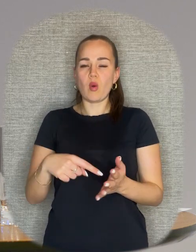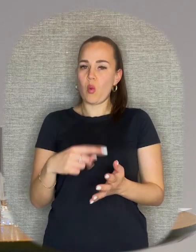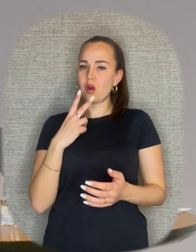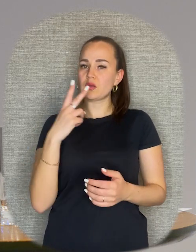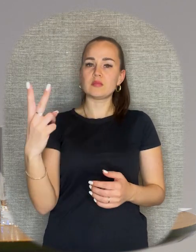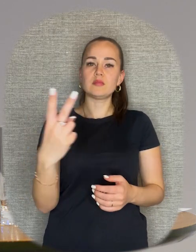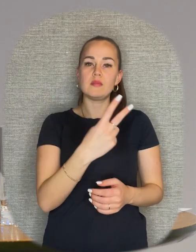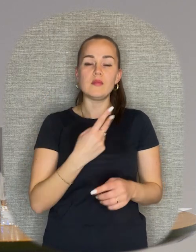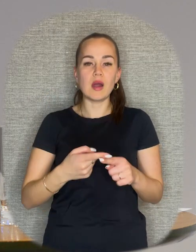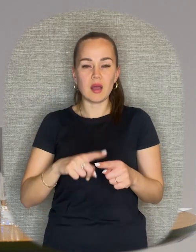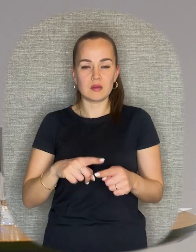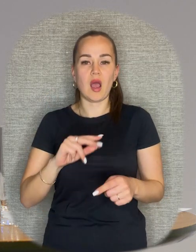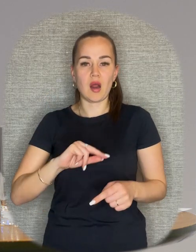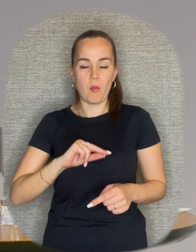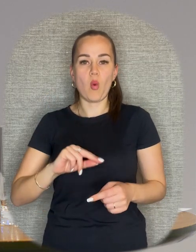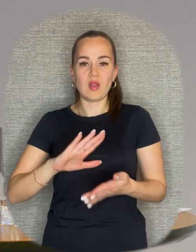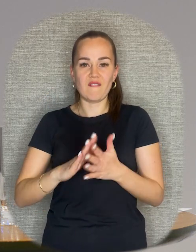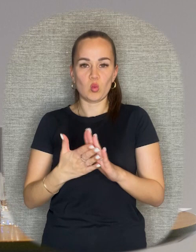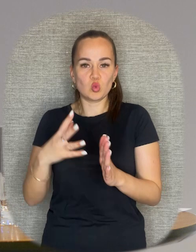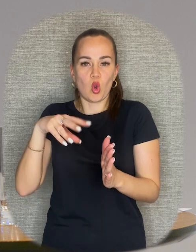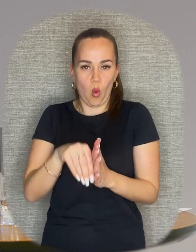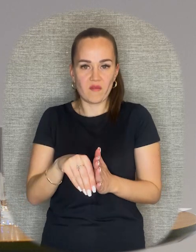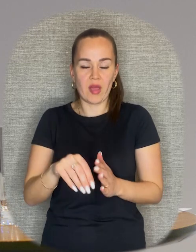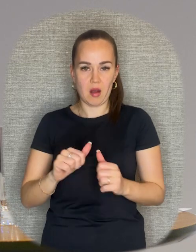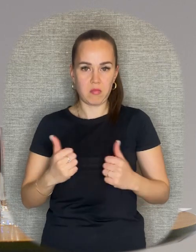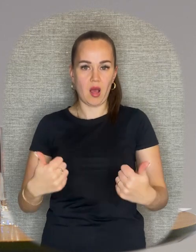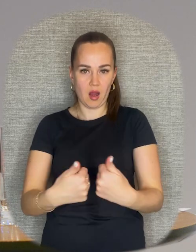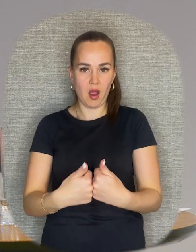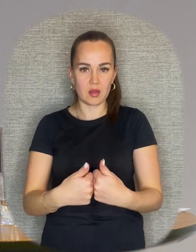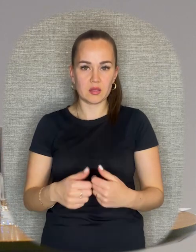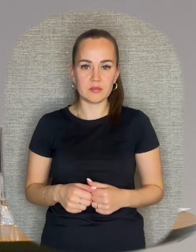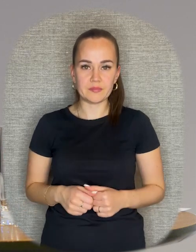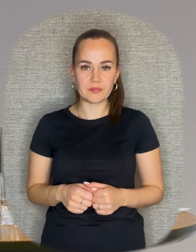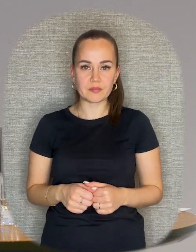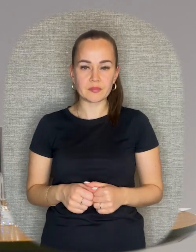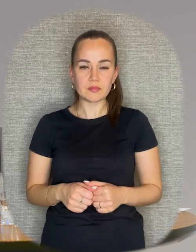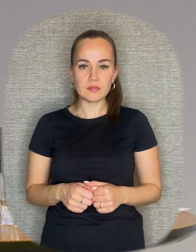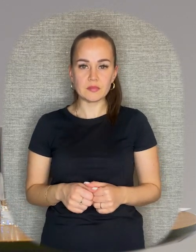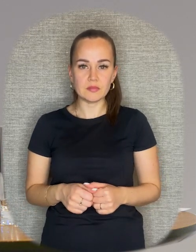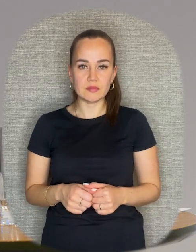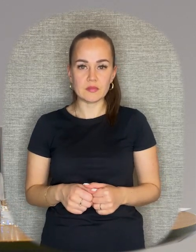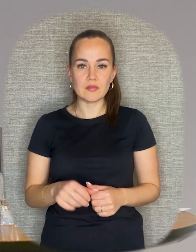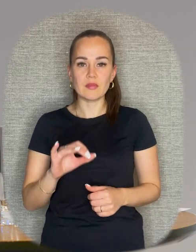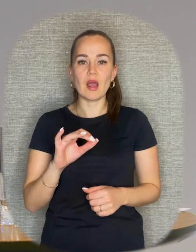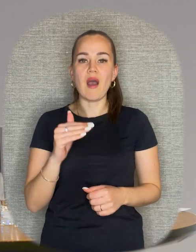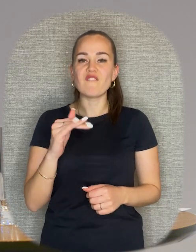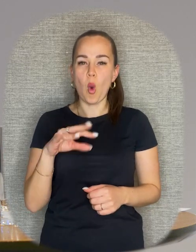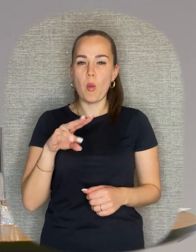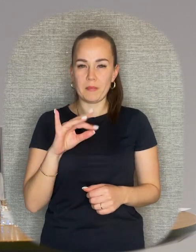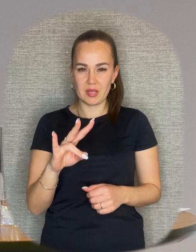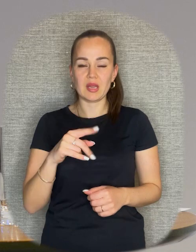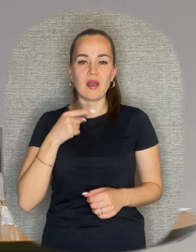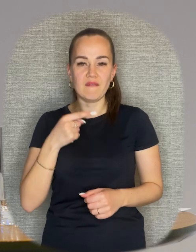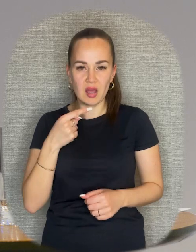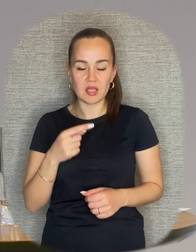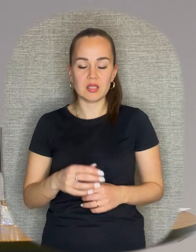способствовали жизни работа в условиях блокады здесь я дам слово Современник